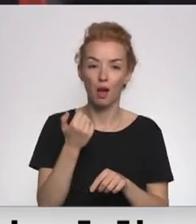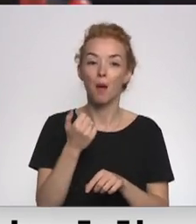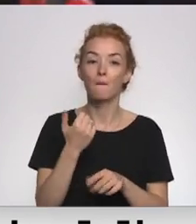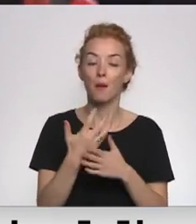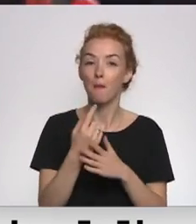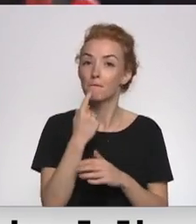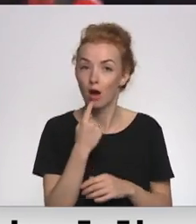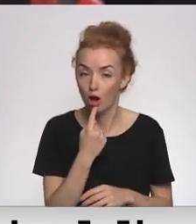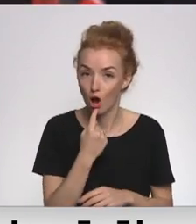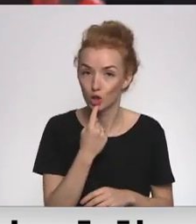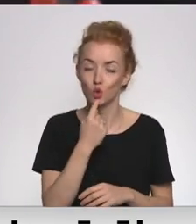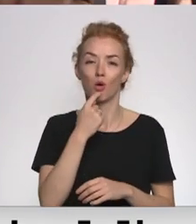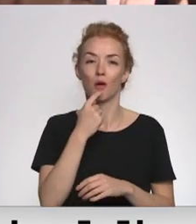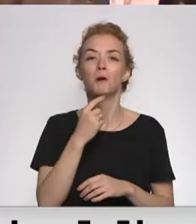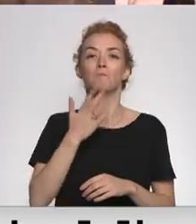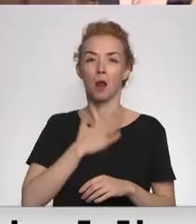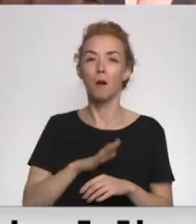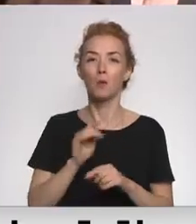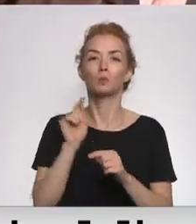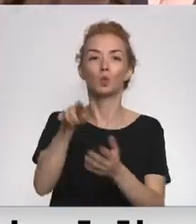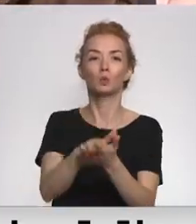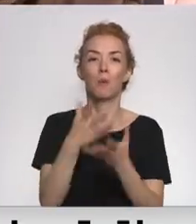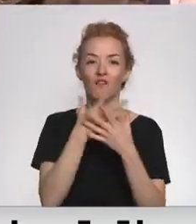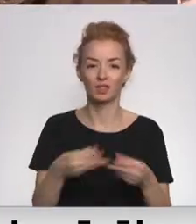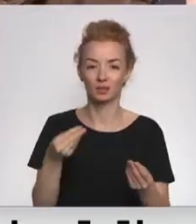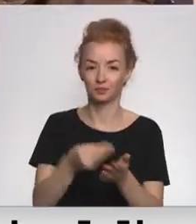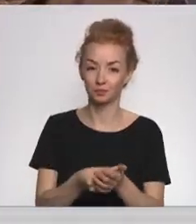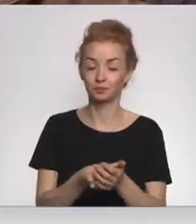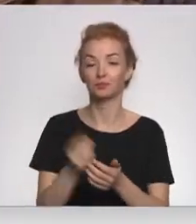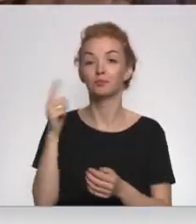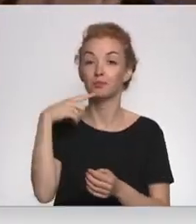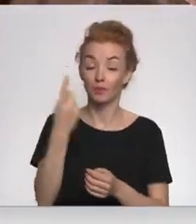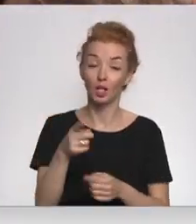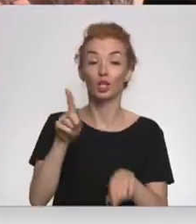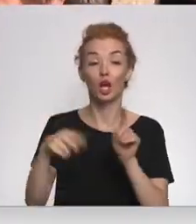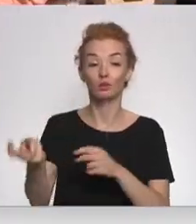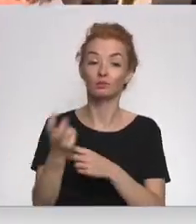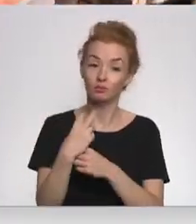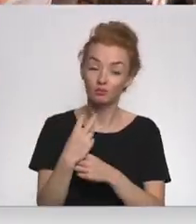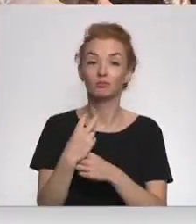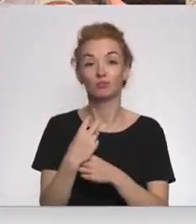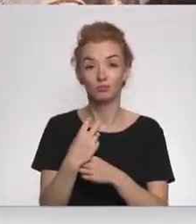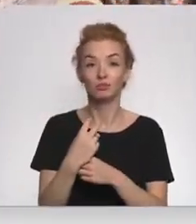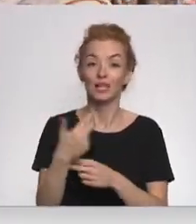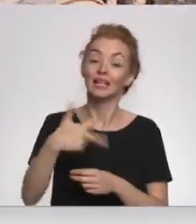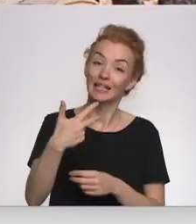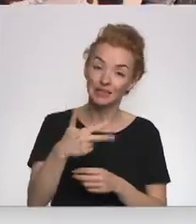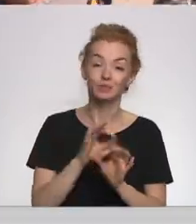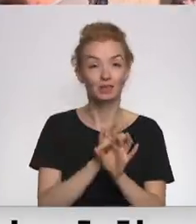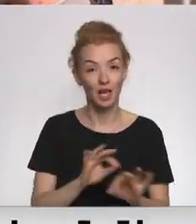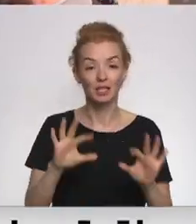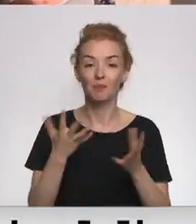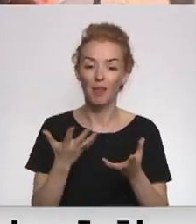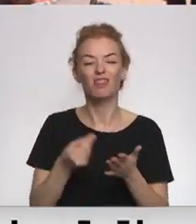ogu un saka, varbūt pavasarī. Nu, drusk 5, nu, 30, jā. Nu, smuki ir, jā, bet,